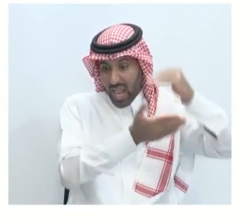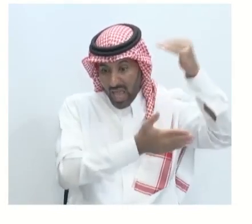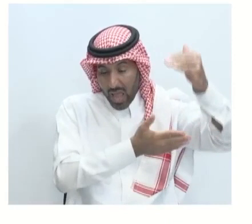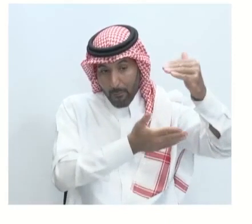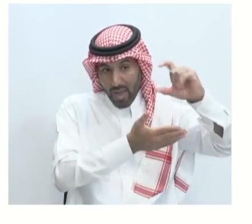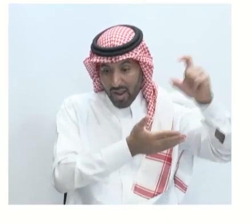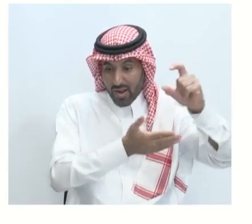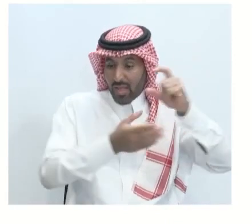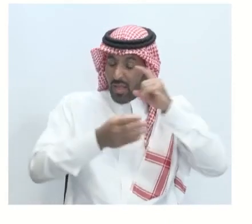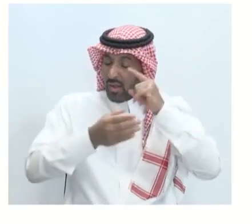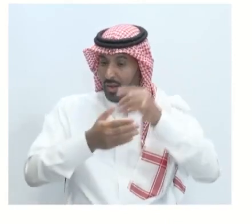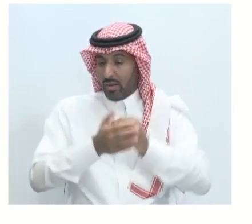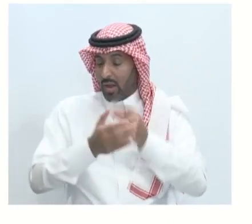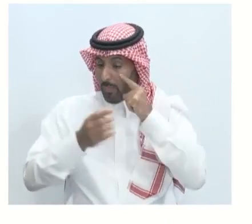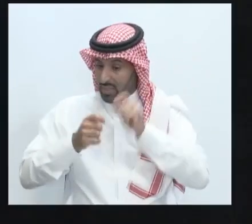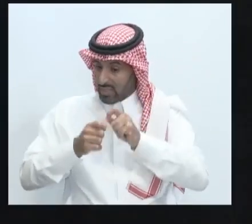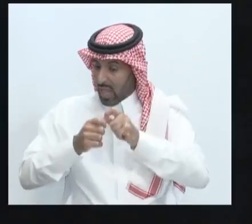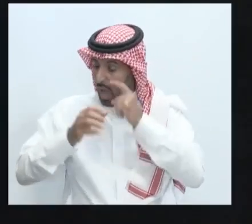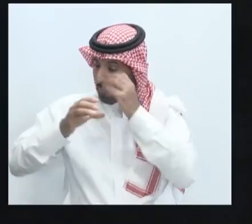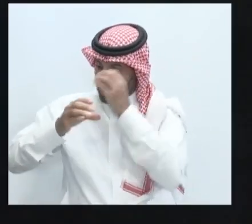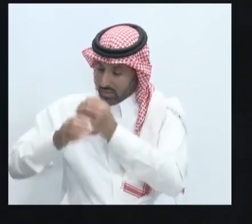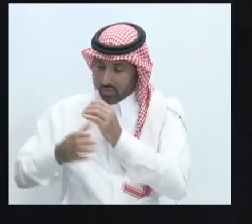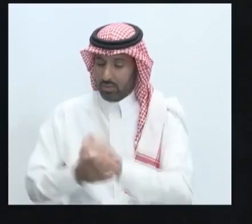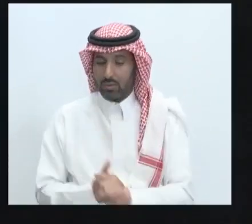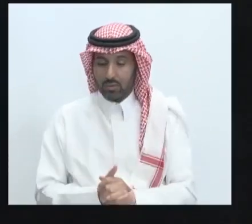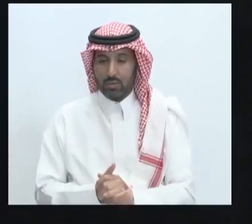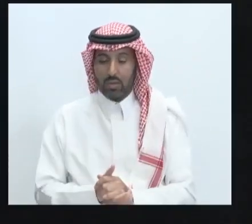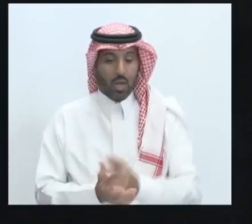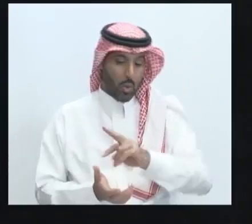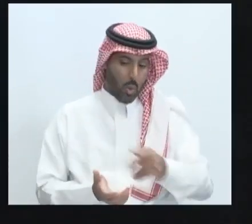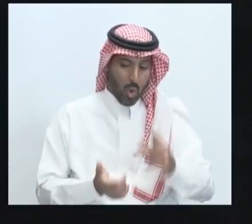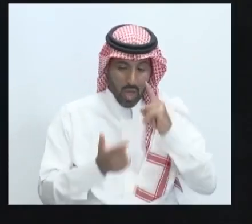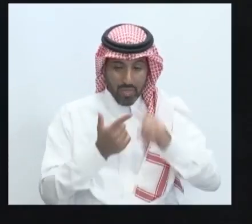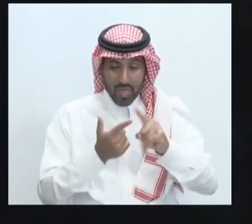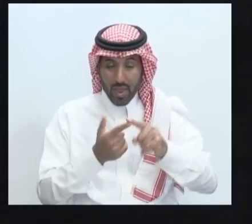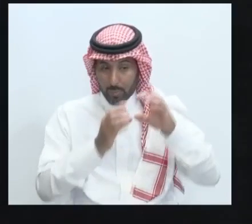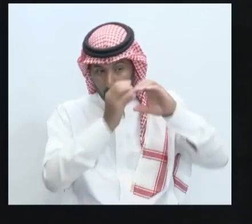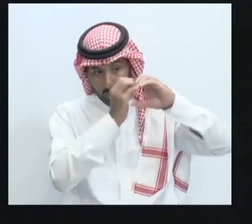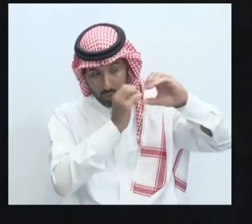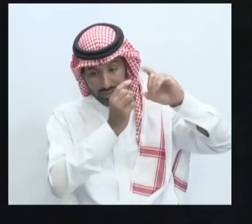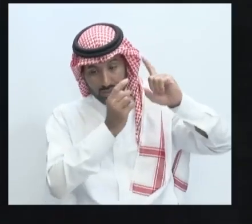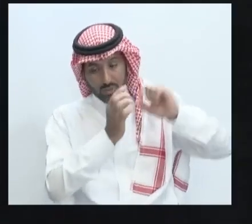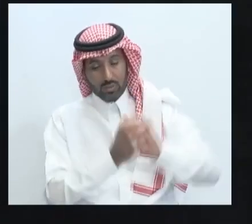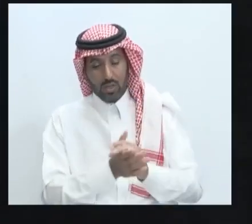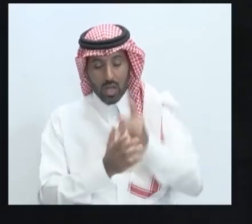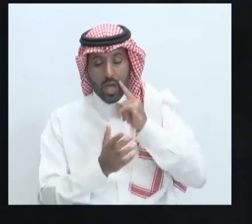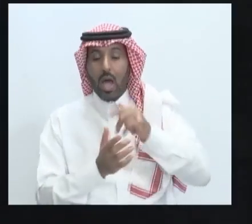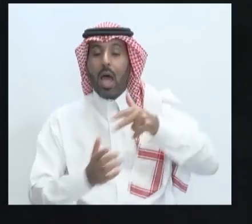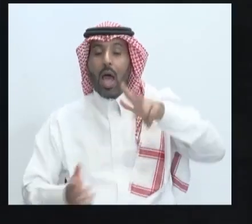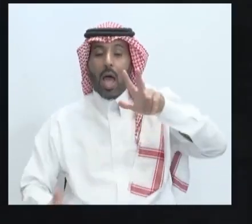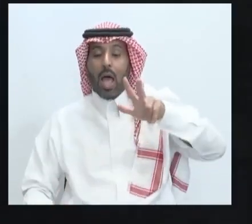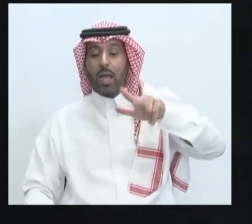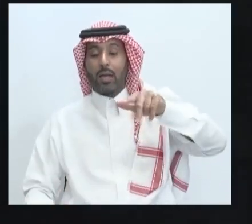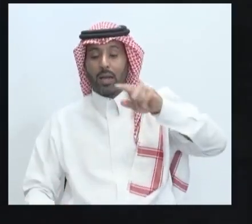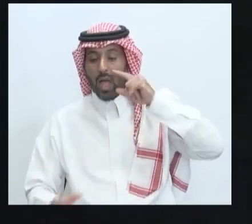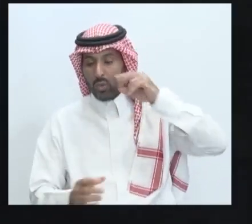الطالب عزيزتي الطالبه دعونا نتعرف على النوع الثاني من انواع التلسكوبات التلسكوبات الراديويه